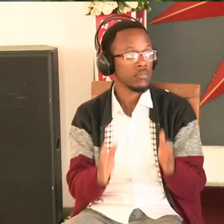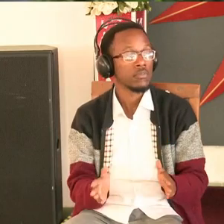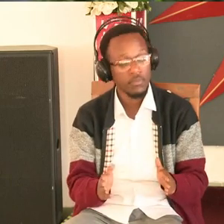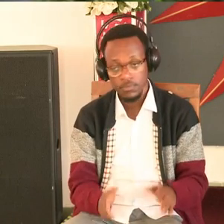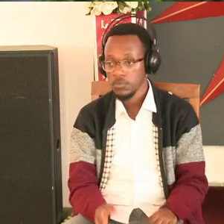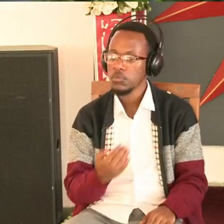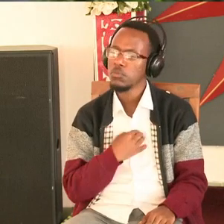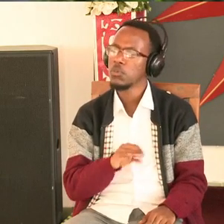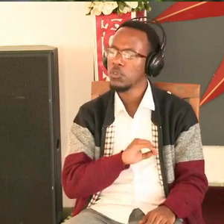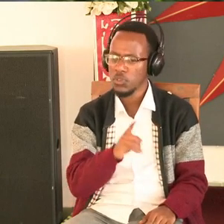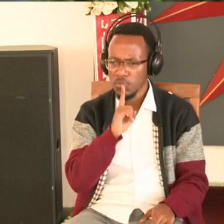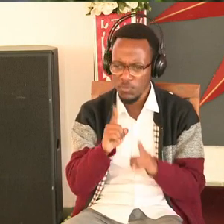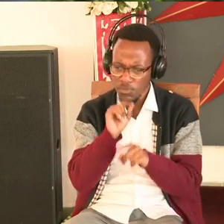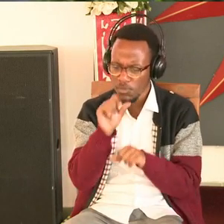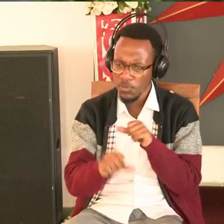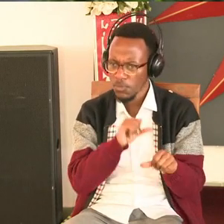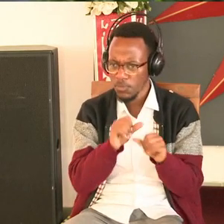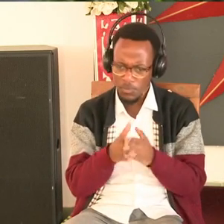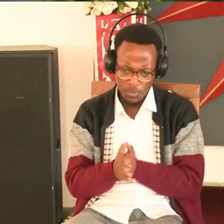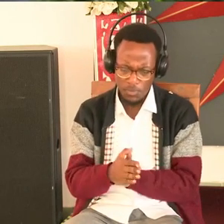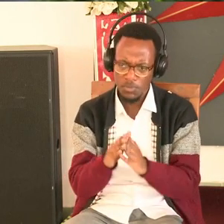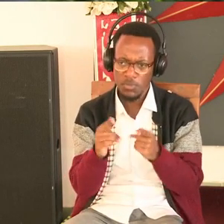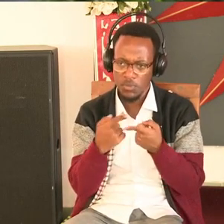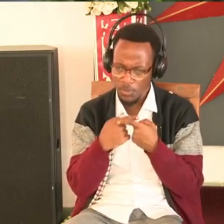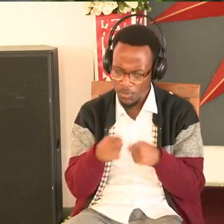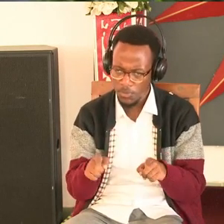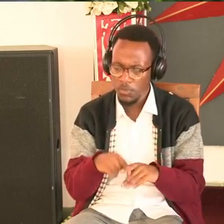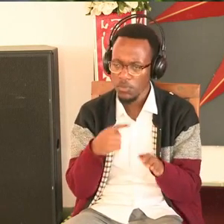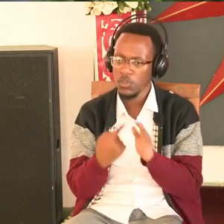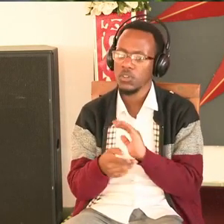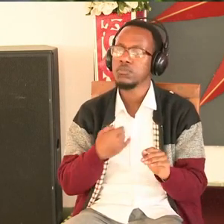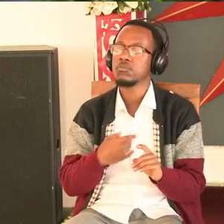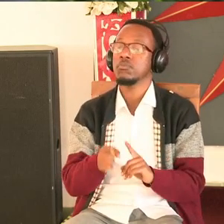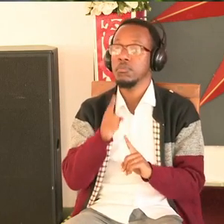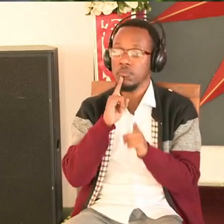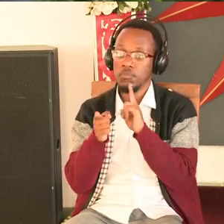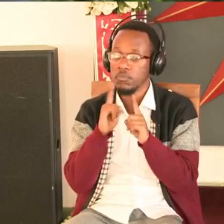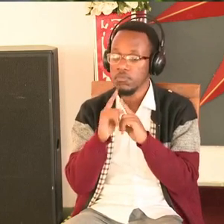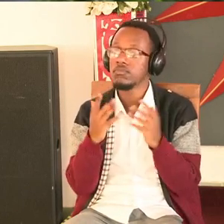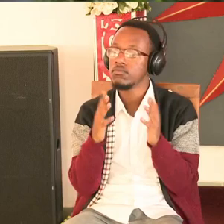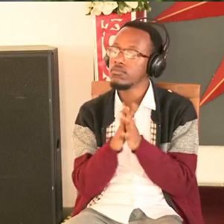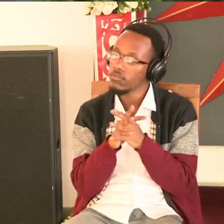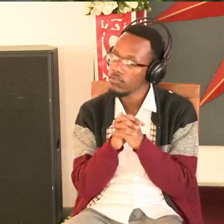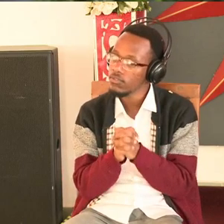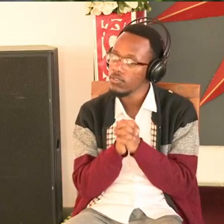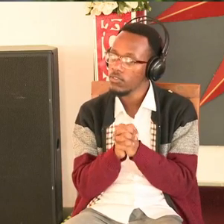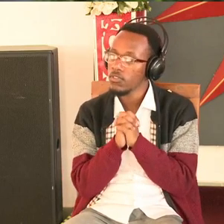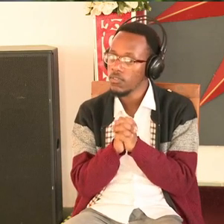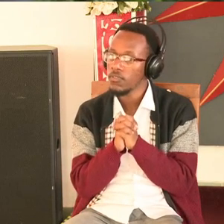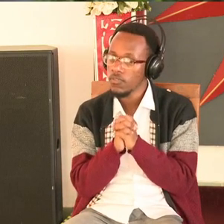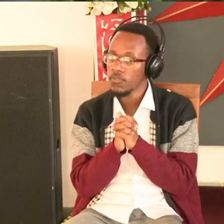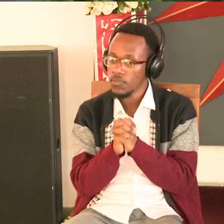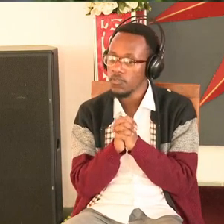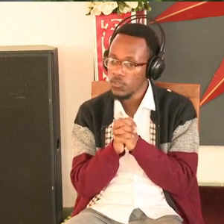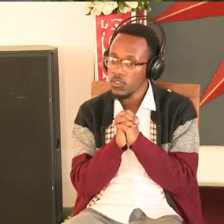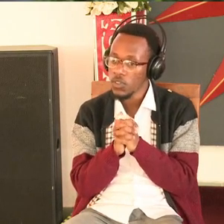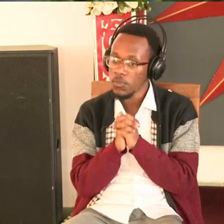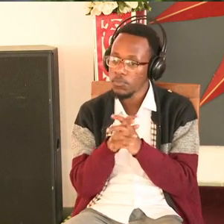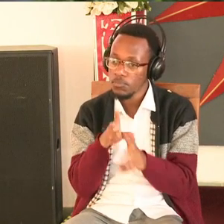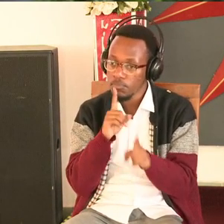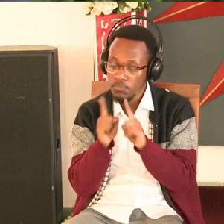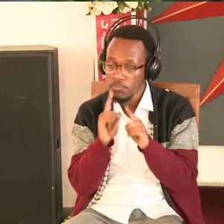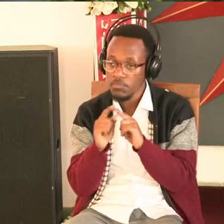nago mvuga amateka ahubwo ibyo ndi kuvuga rwose ibyo